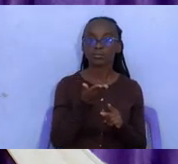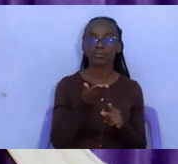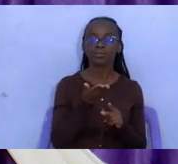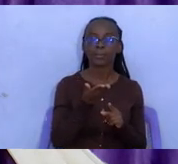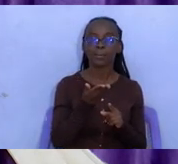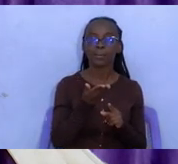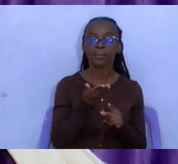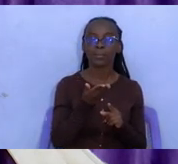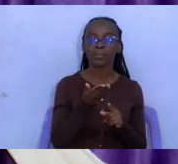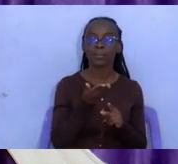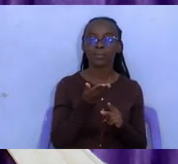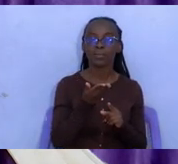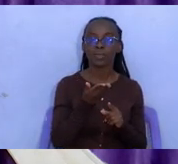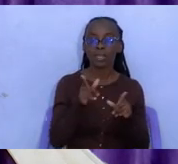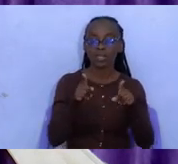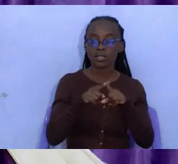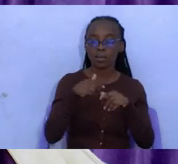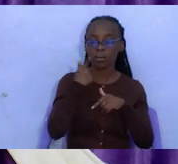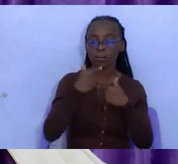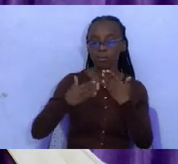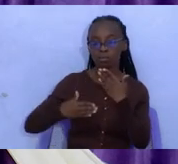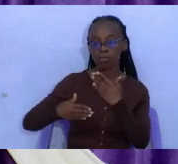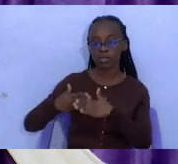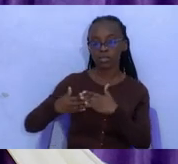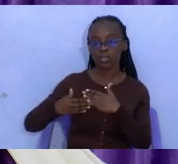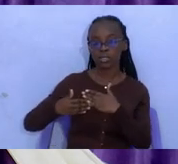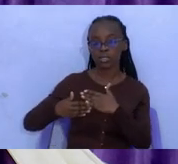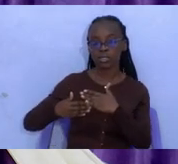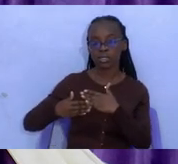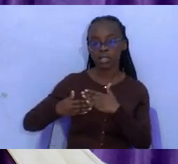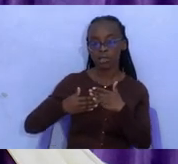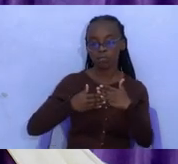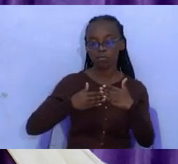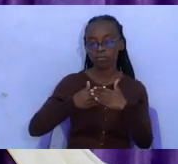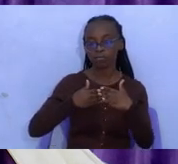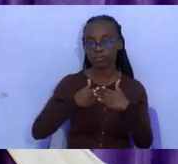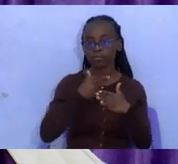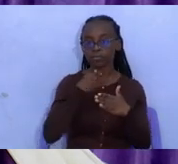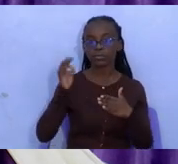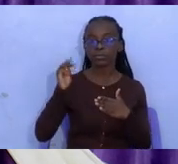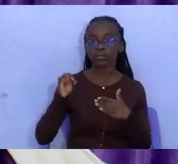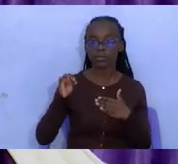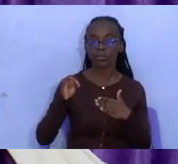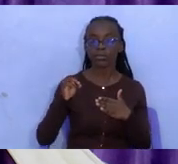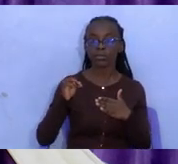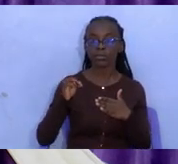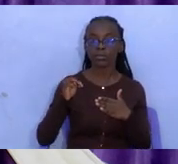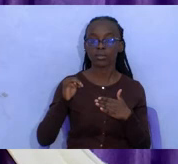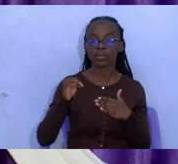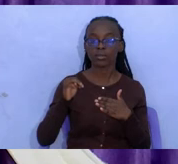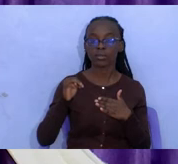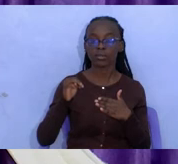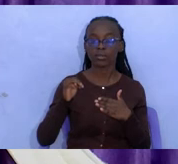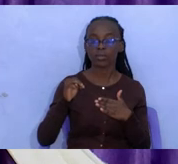Na wale watu wako karibu na wao wana influence their life. They are innocent learners. So ile wanaipata hapo